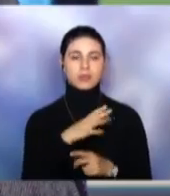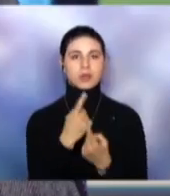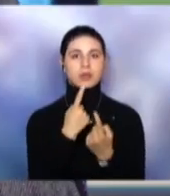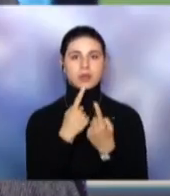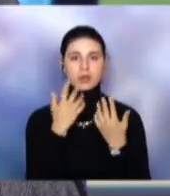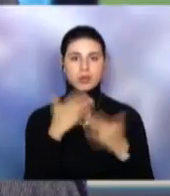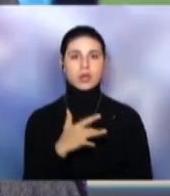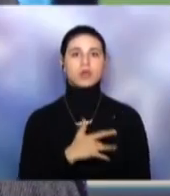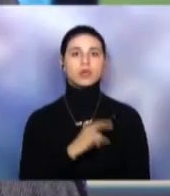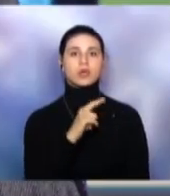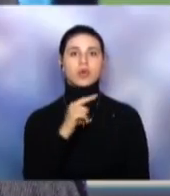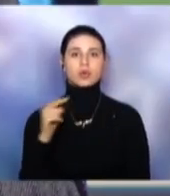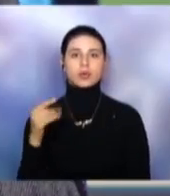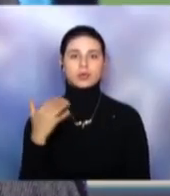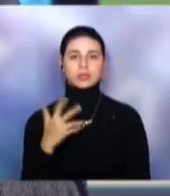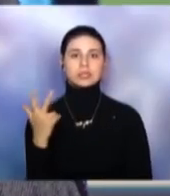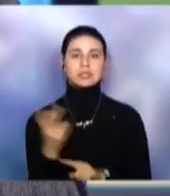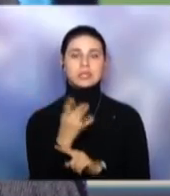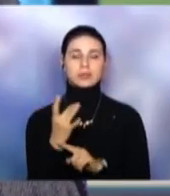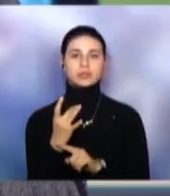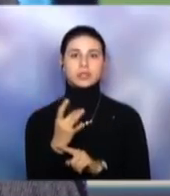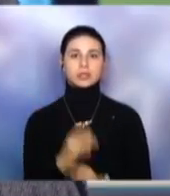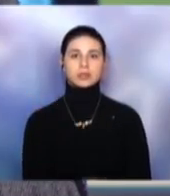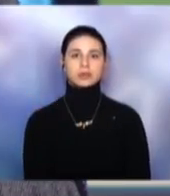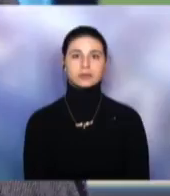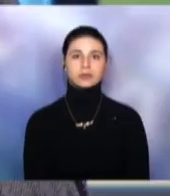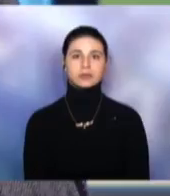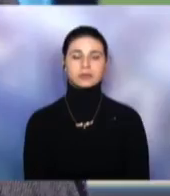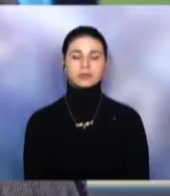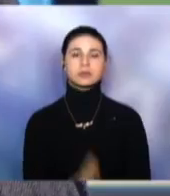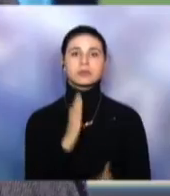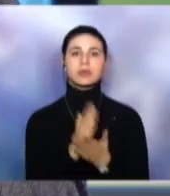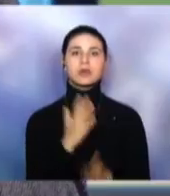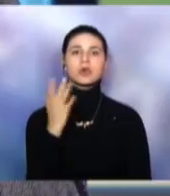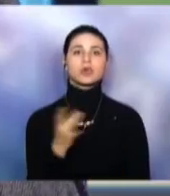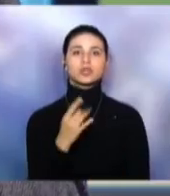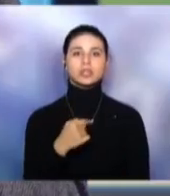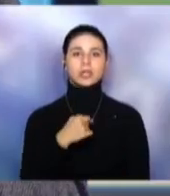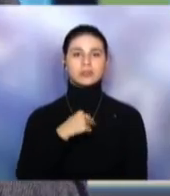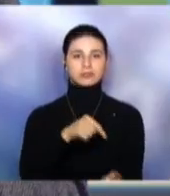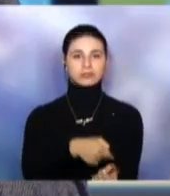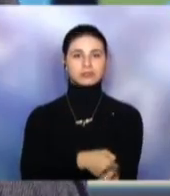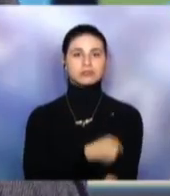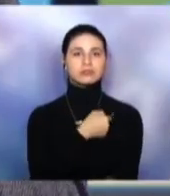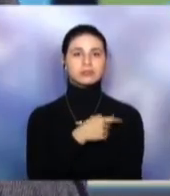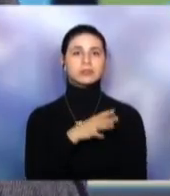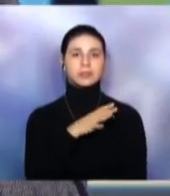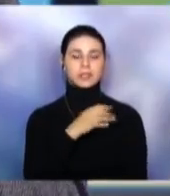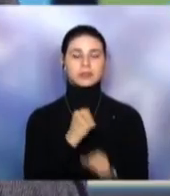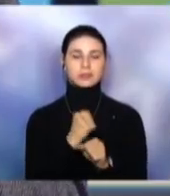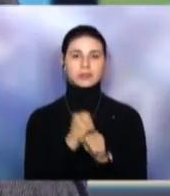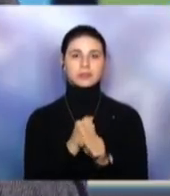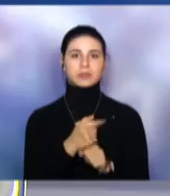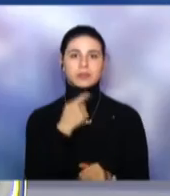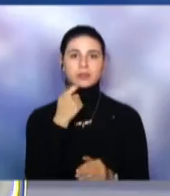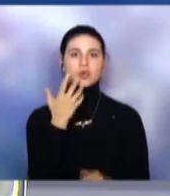ჩაუტარდა კორონაროგრაფია 3ჯერ, აქვს 5ჯერ სტენტირებული სისხლძარღვები, ანუ გულის მკვებავის